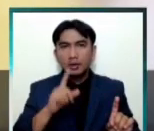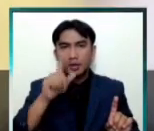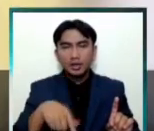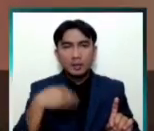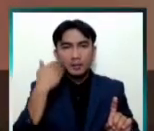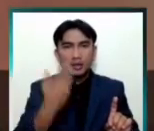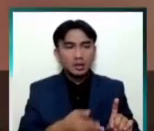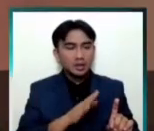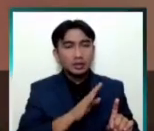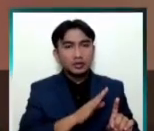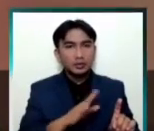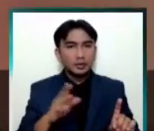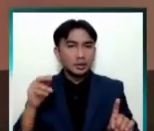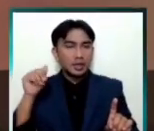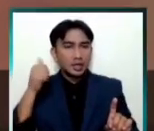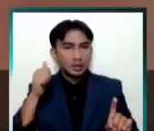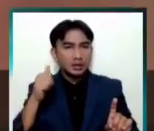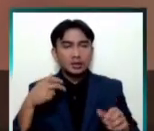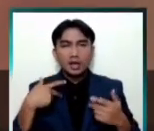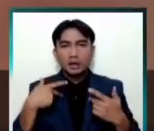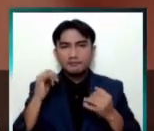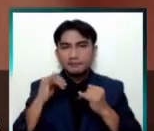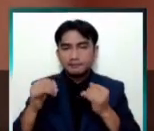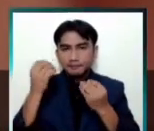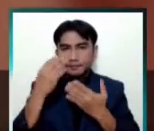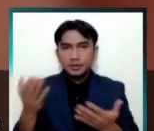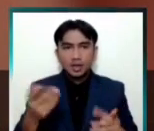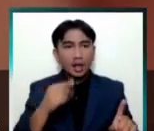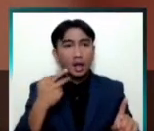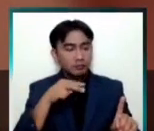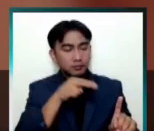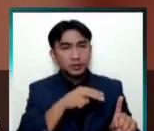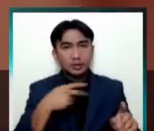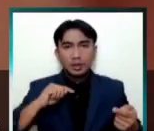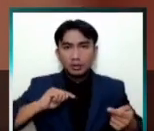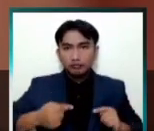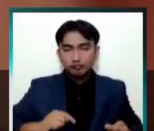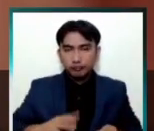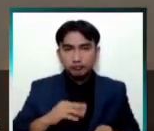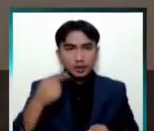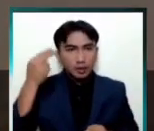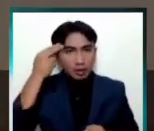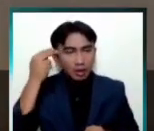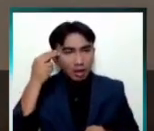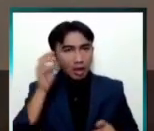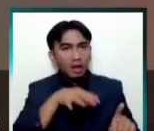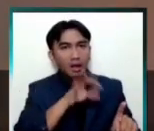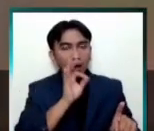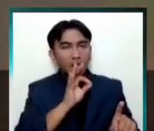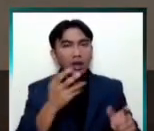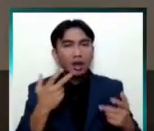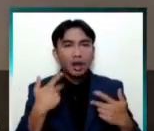biktima sa GMA Regional TV Balitang Amyanan, may mga sugat sa ulo at katawan ng pamangkin na dulot daw ng pagmamaltrato